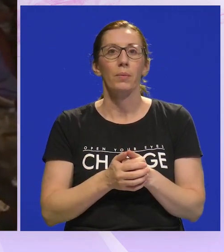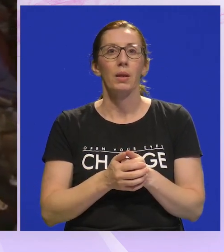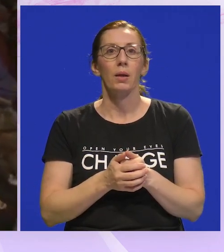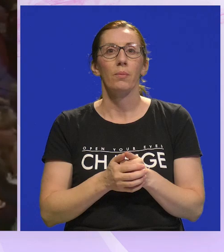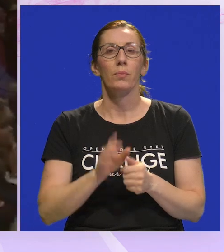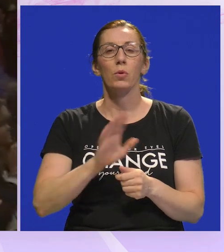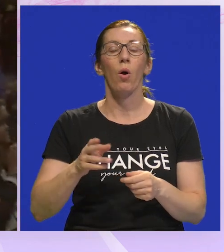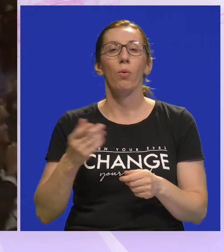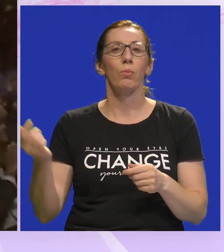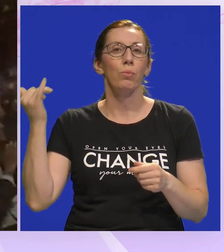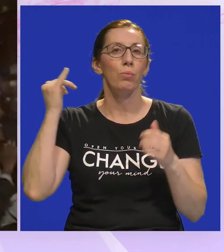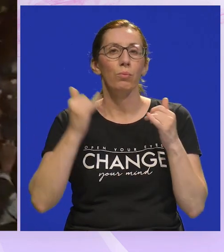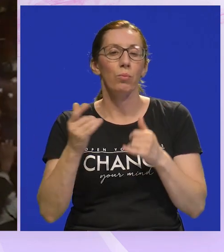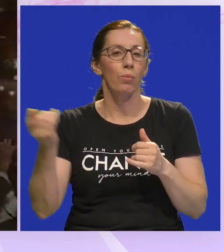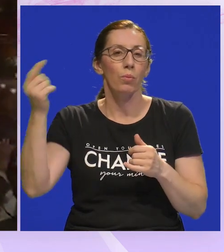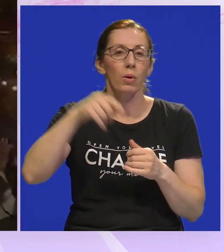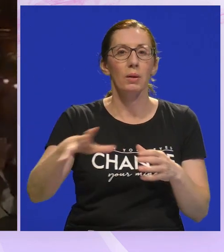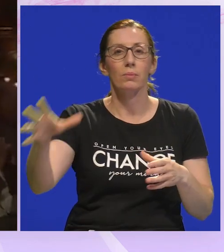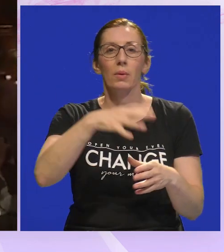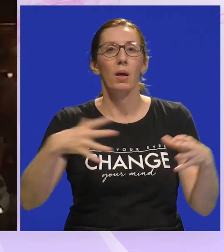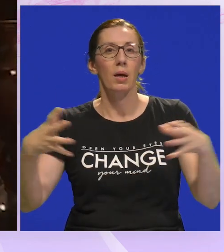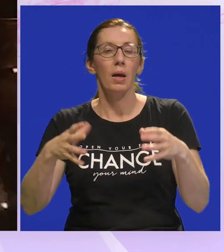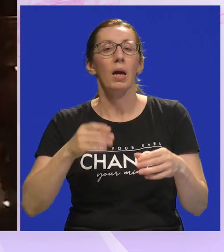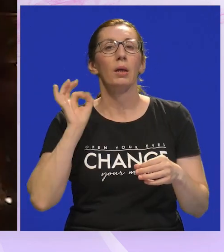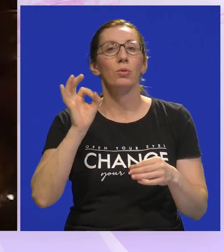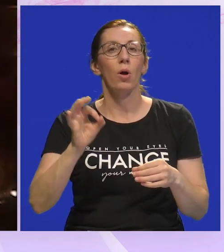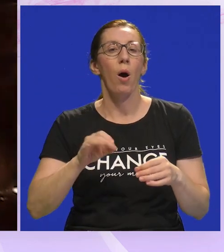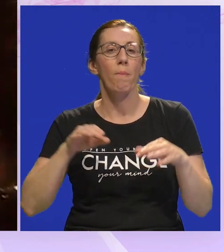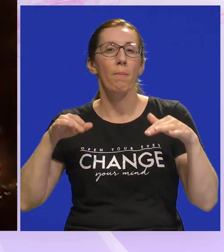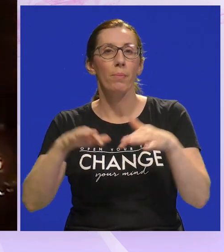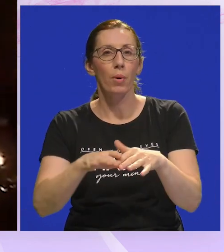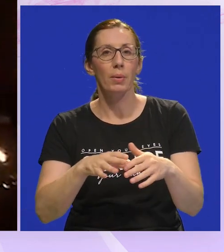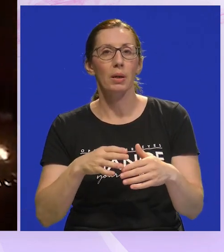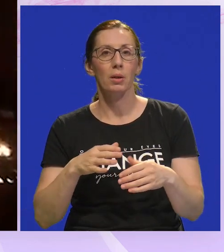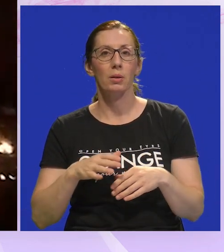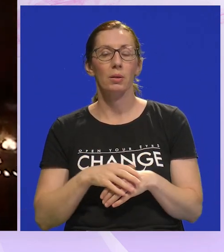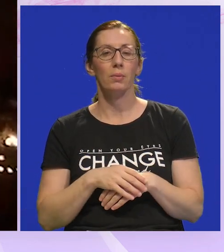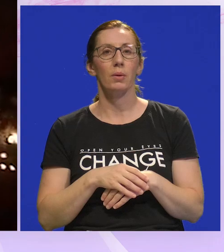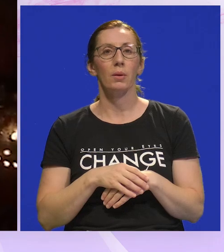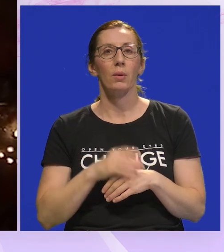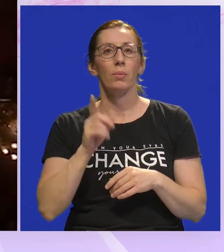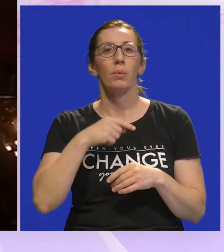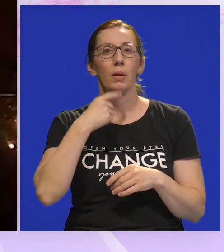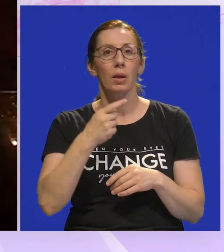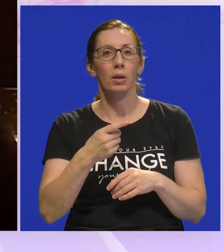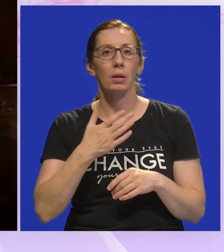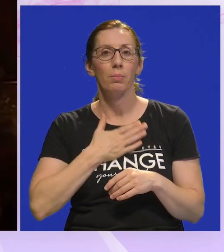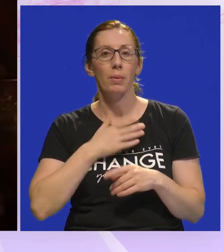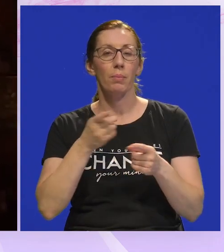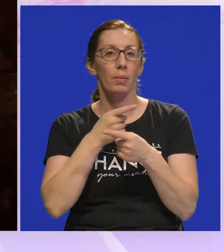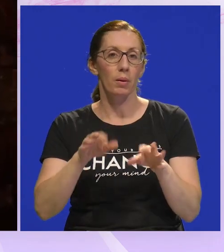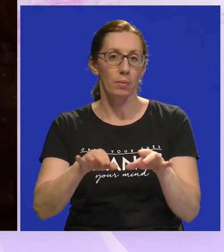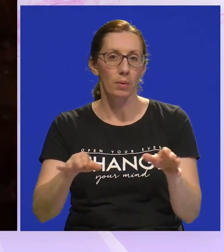izvođenje, do gostoprimstva i vrlo srdačne publike. Ono što je dobro reći je da